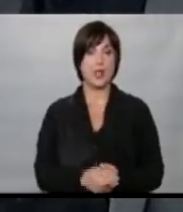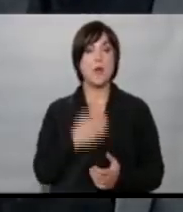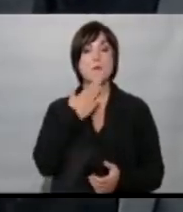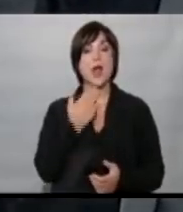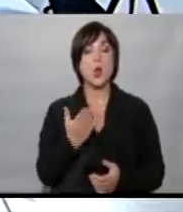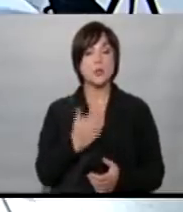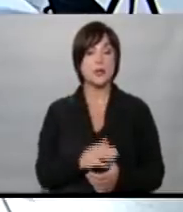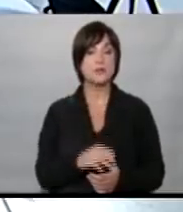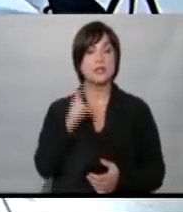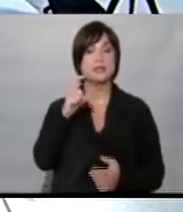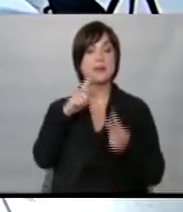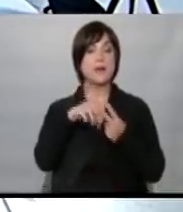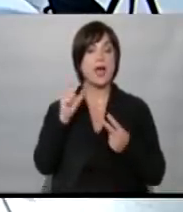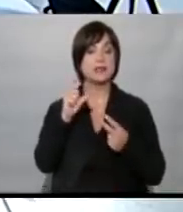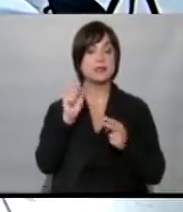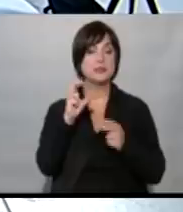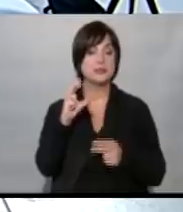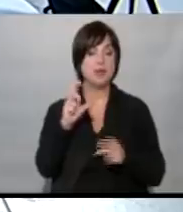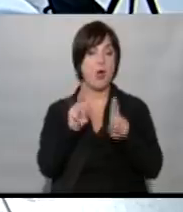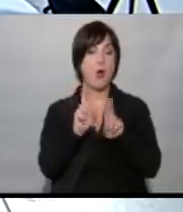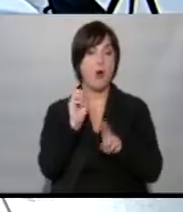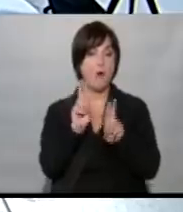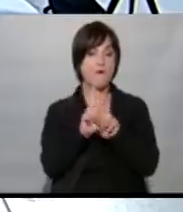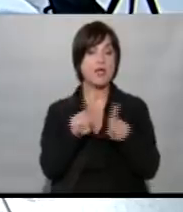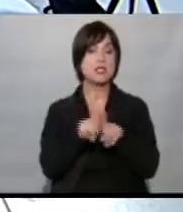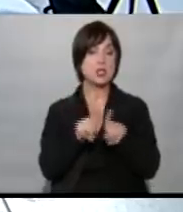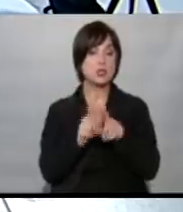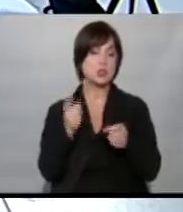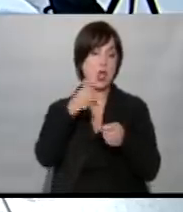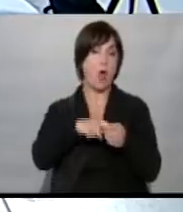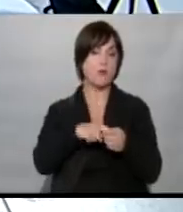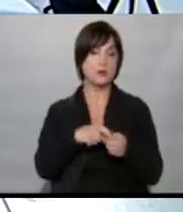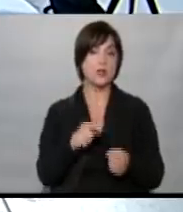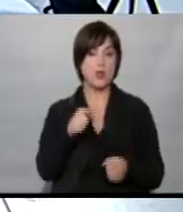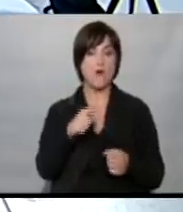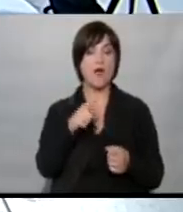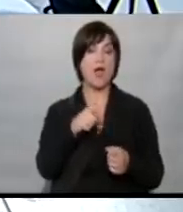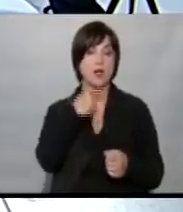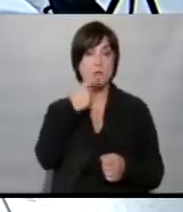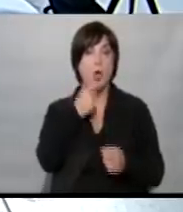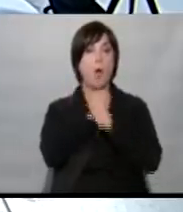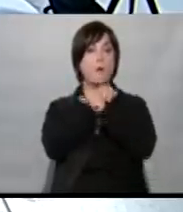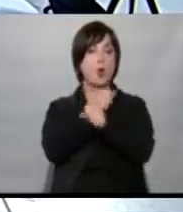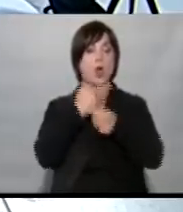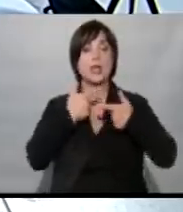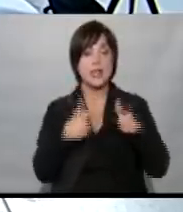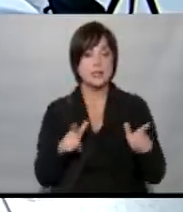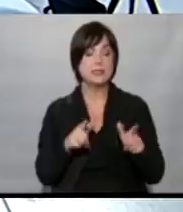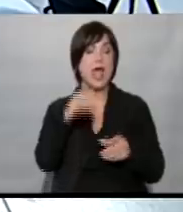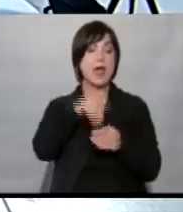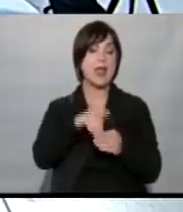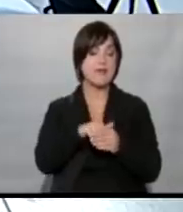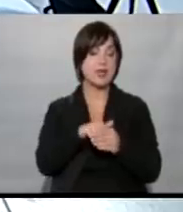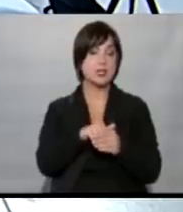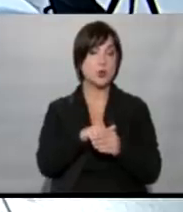сега. Спасов, практично истото да, се ја надоврзуваме на оваа теза. Бојкотот легитимен,